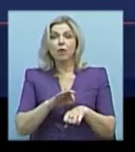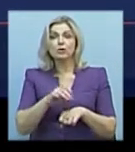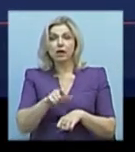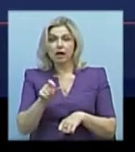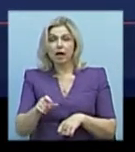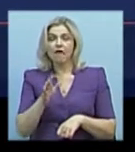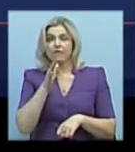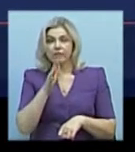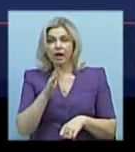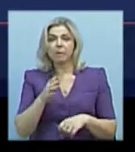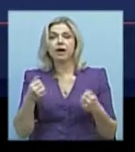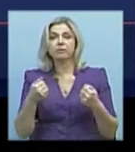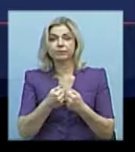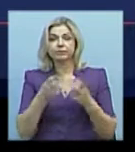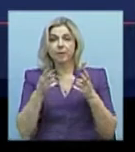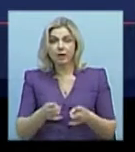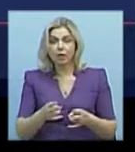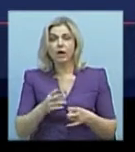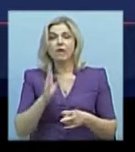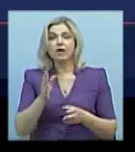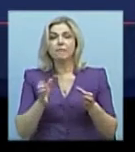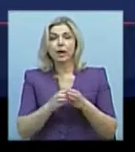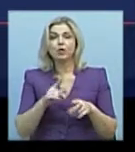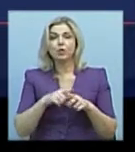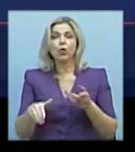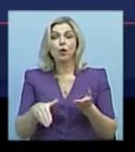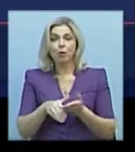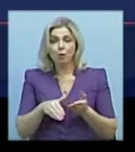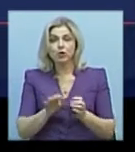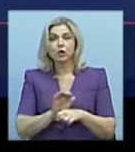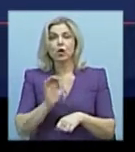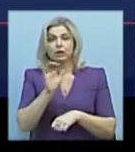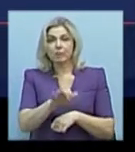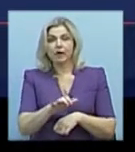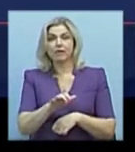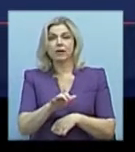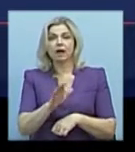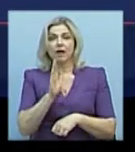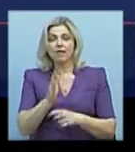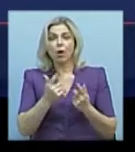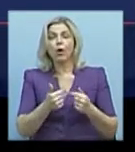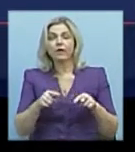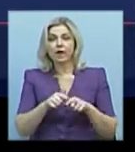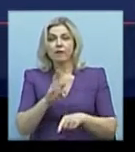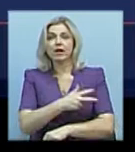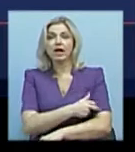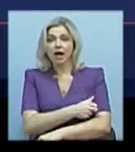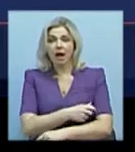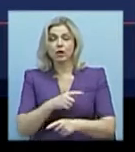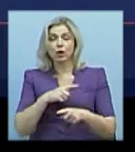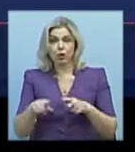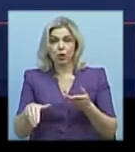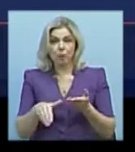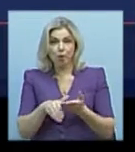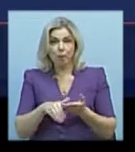результаті дорожньо-транспортної пригоди бригадою швидкої медичної допомоги доставлено до різних відділень лікарні швидкої медичної